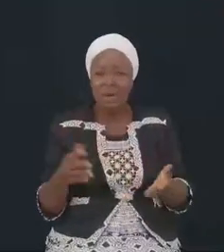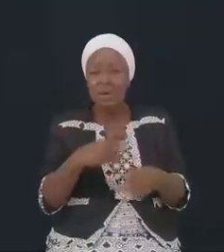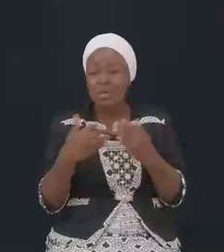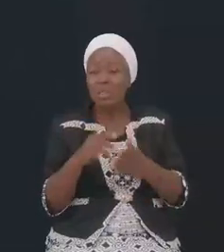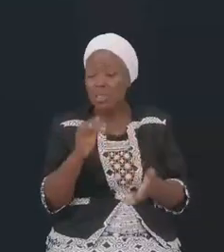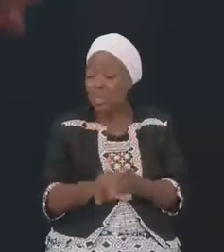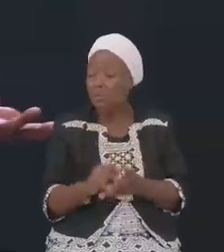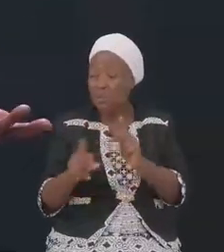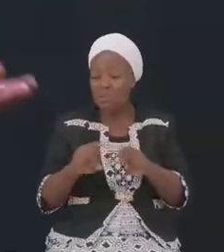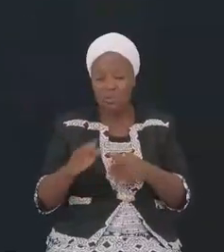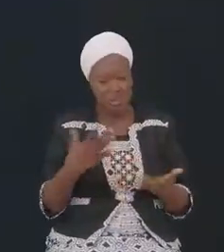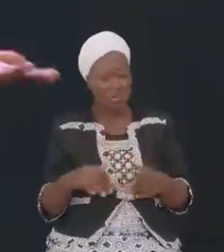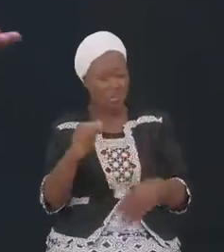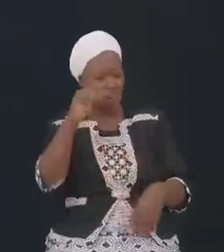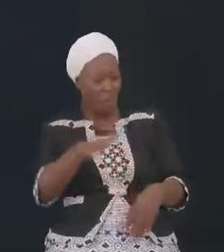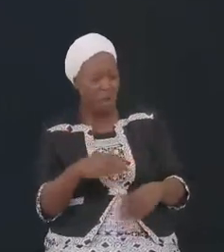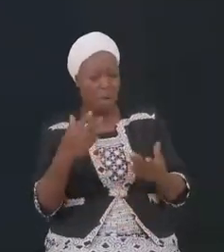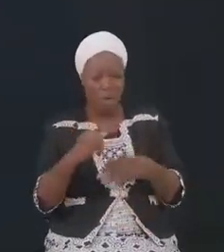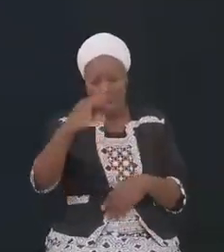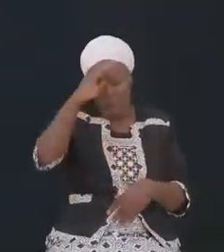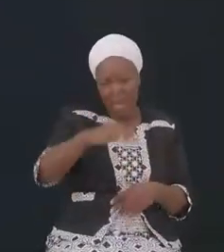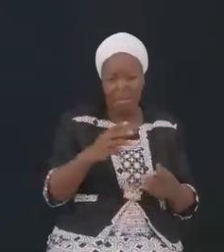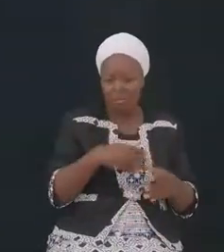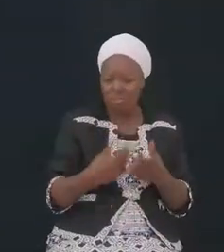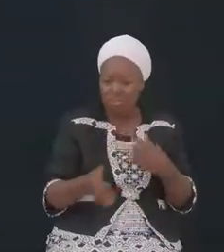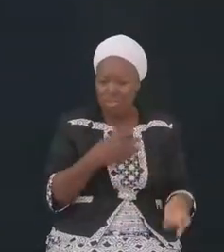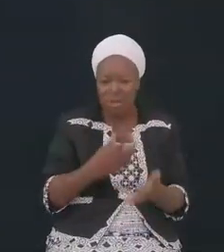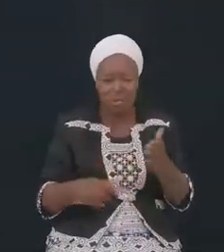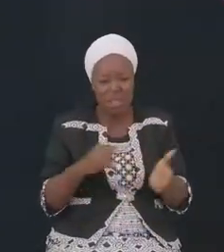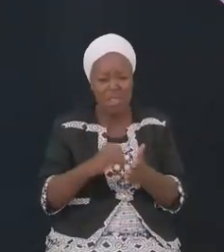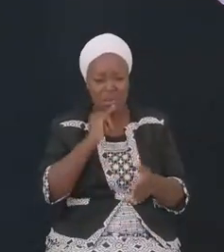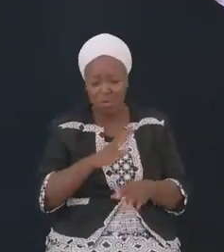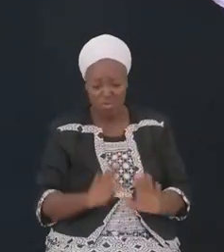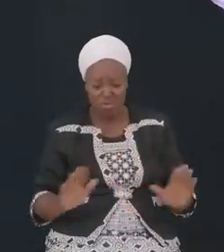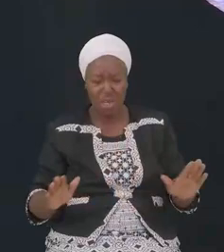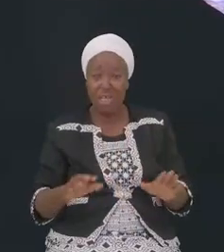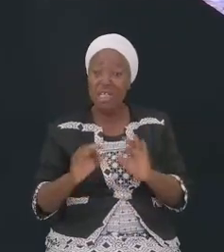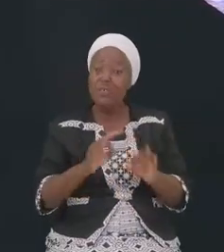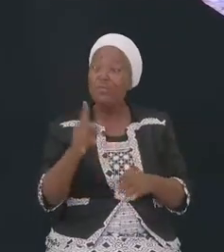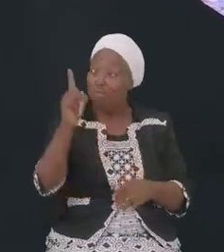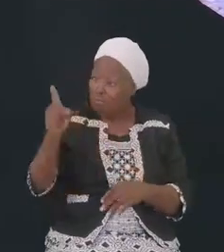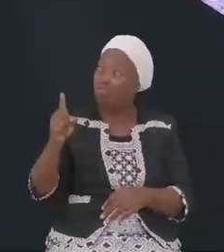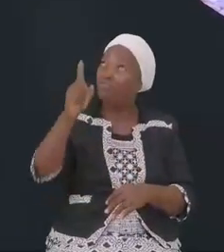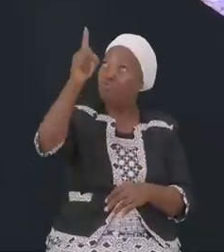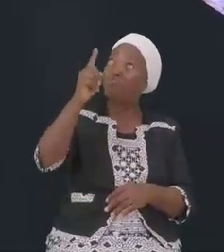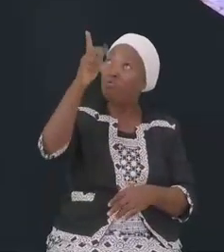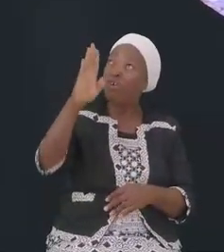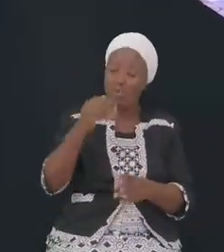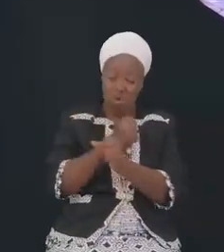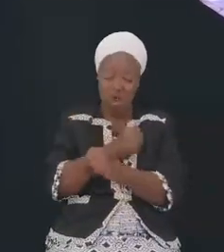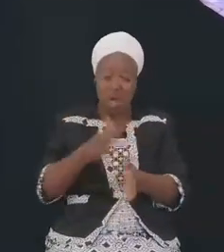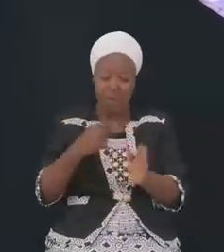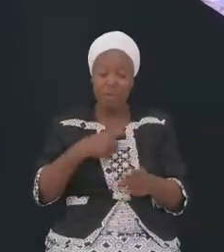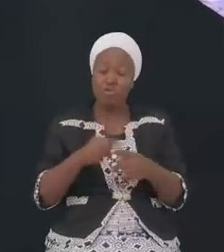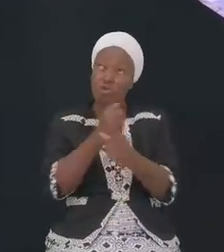gens font, peut-être un homme, une femme, quelle que soit la chose, si tu me permets d'aimer ceci au-delà de ta